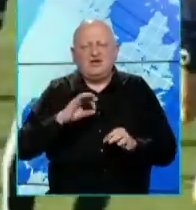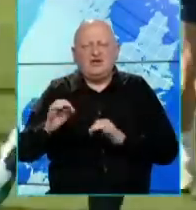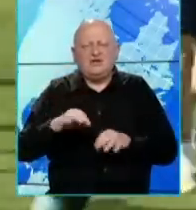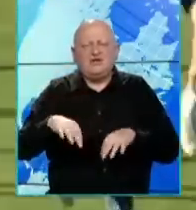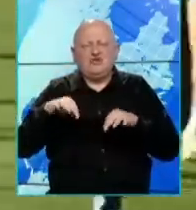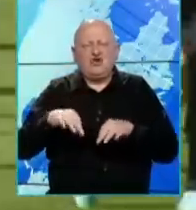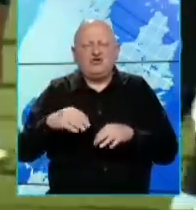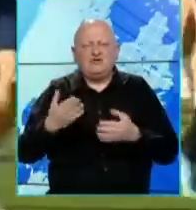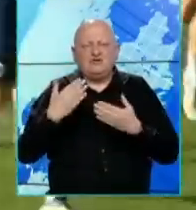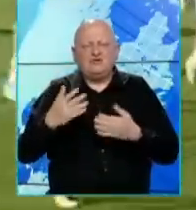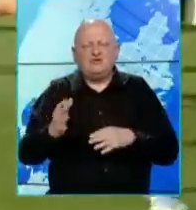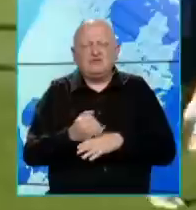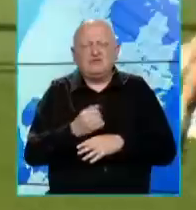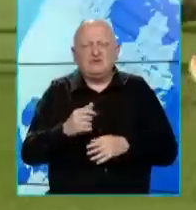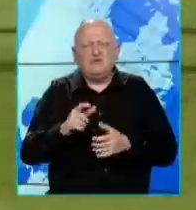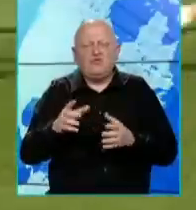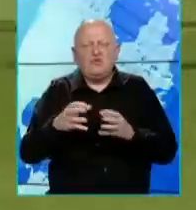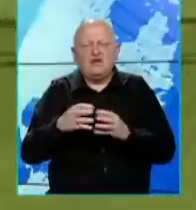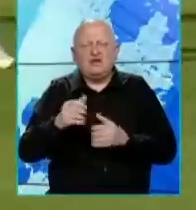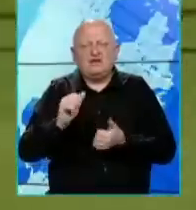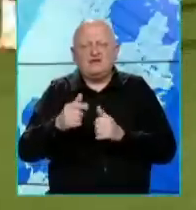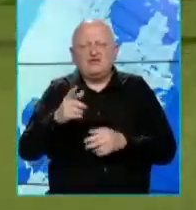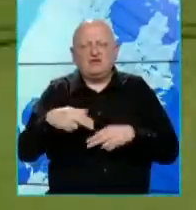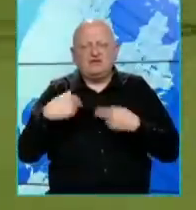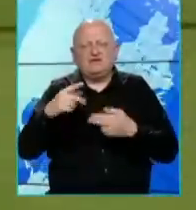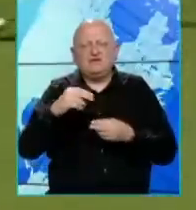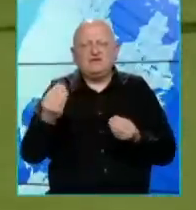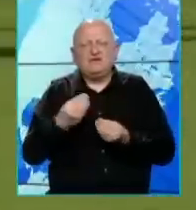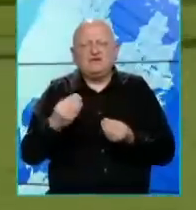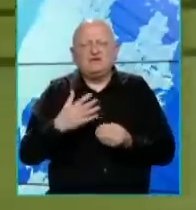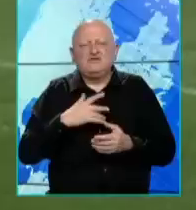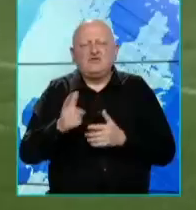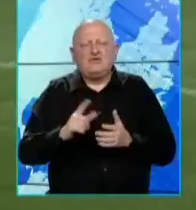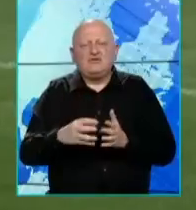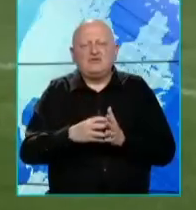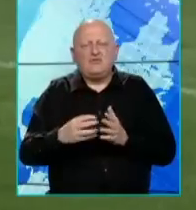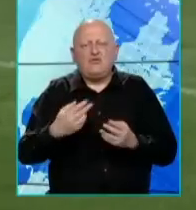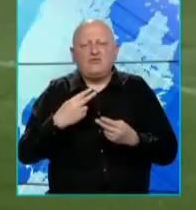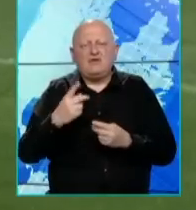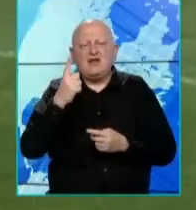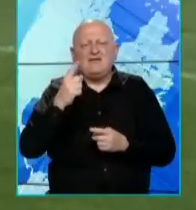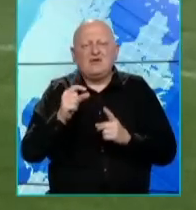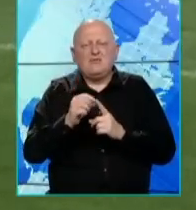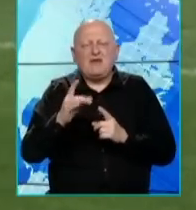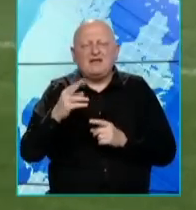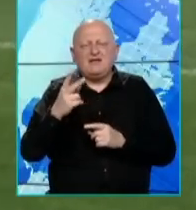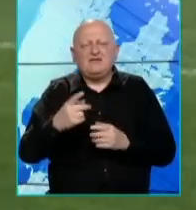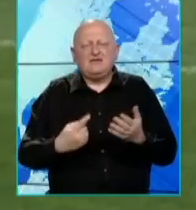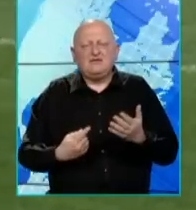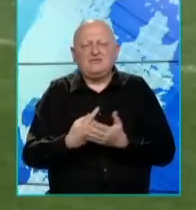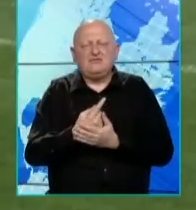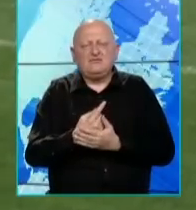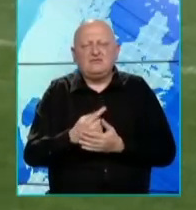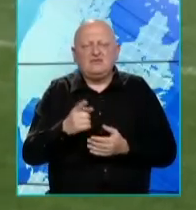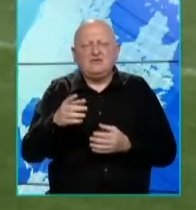osigurano doigravanje zahvaljujući uspjehu u Ligi nacija. To nas vraća na pitanje zašto svojevremeno nije produžen ugovor sa Ivajlom Petevom. Rezultati,